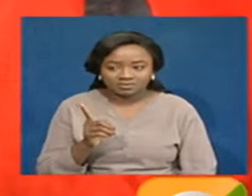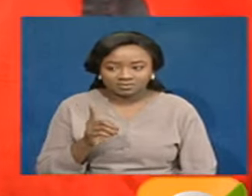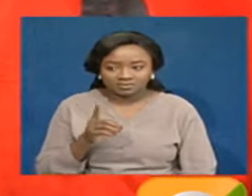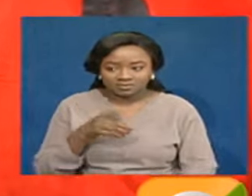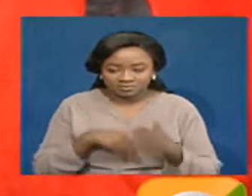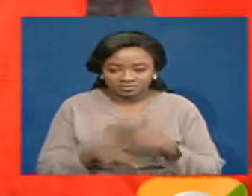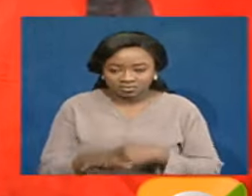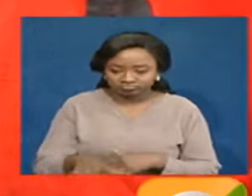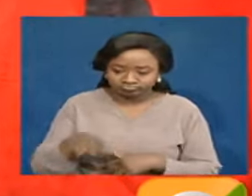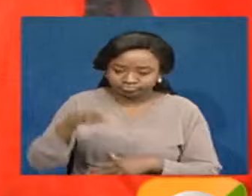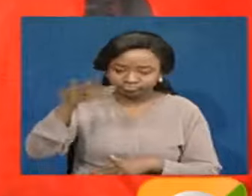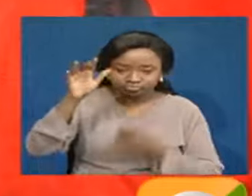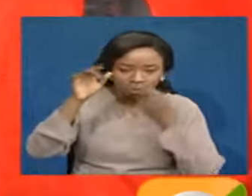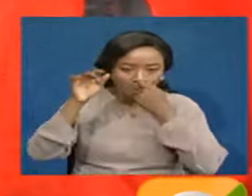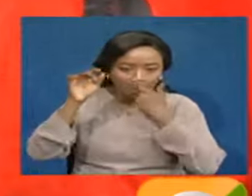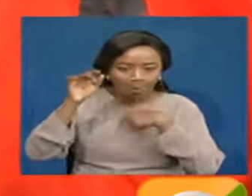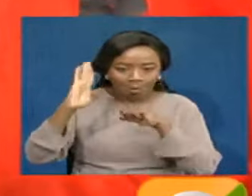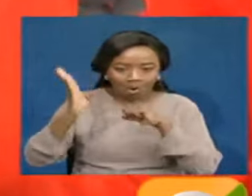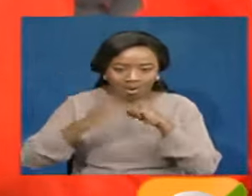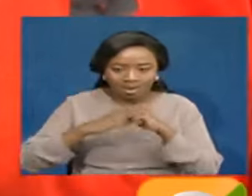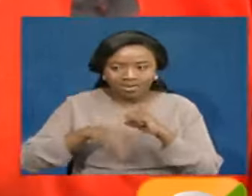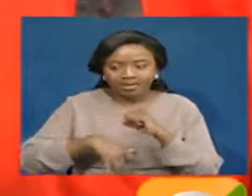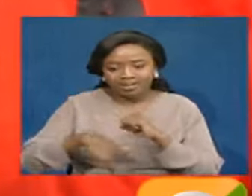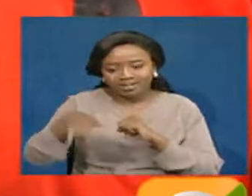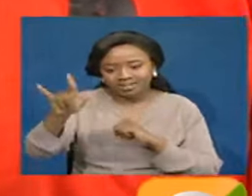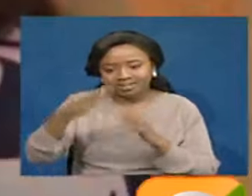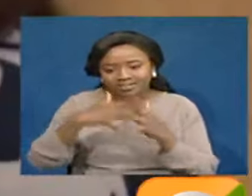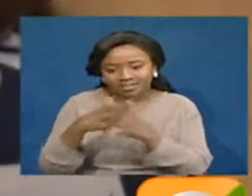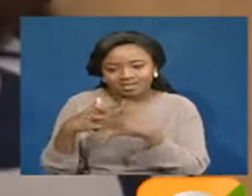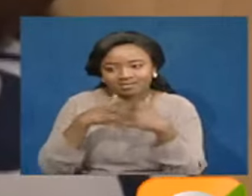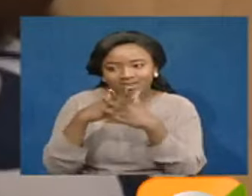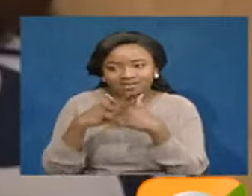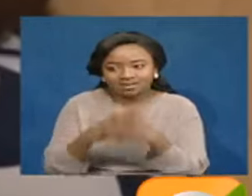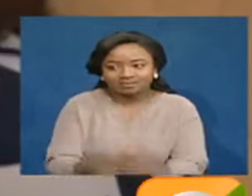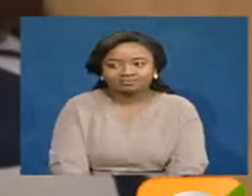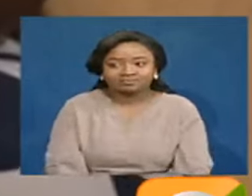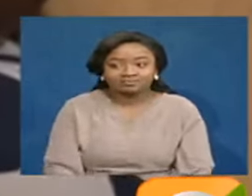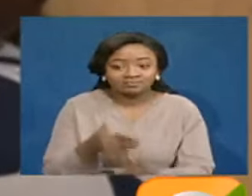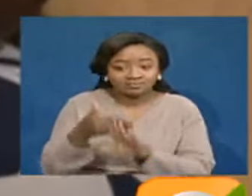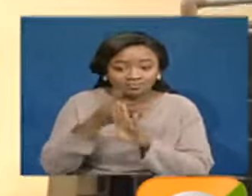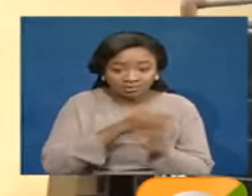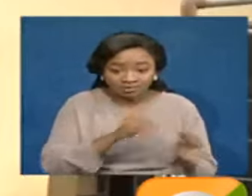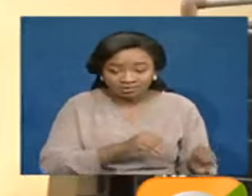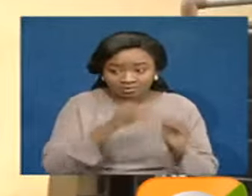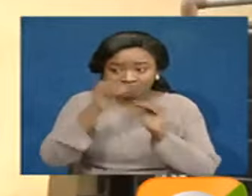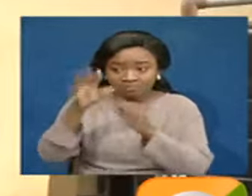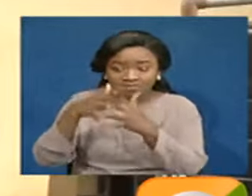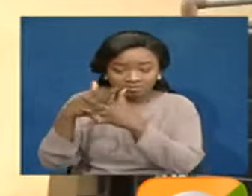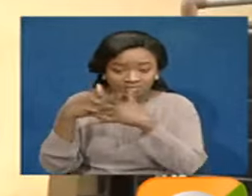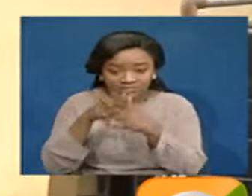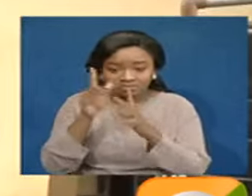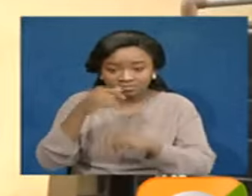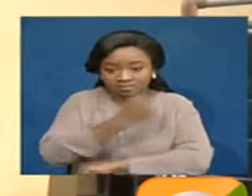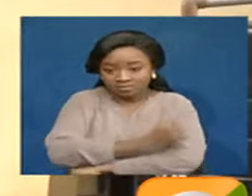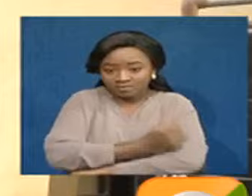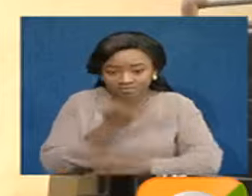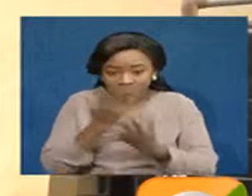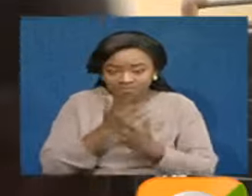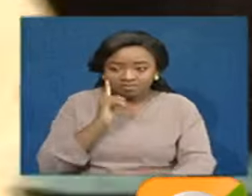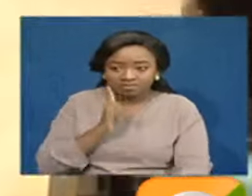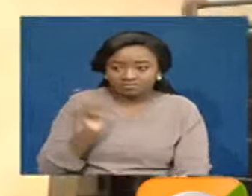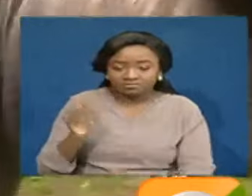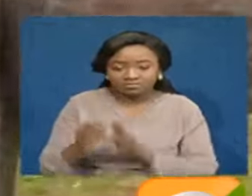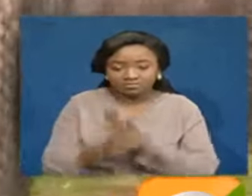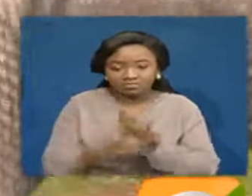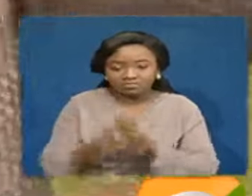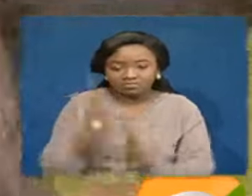amefikisha about 9 years akaondoka hapa kaenda Amerika. Kabla ya kuhamia Marekani, Hulda alisomea shule ya chekechea ya